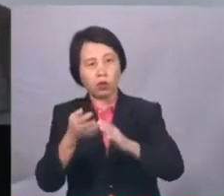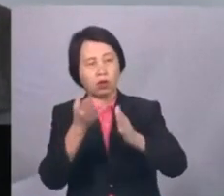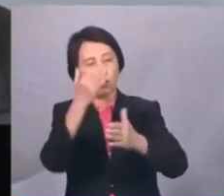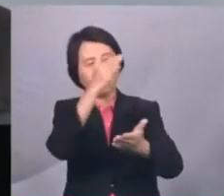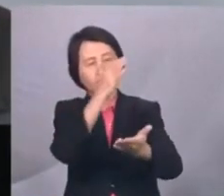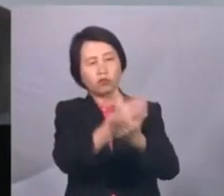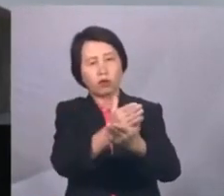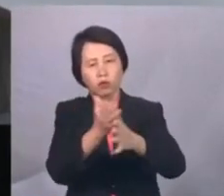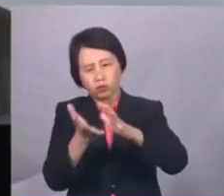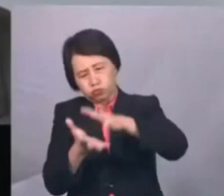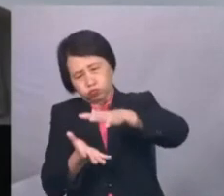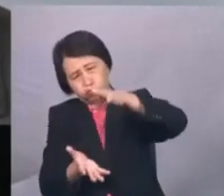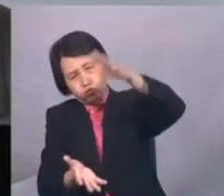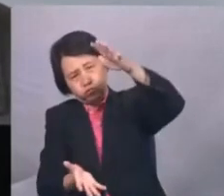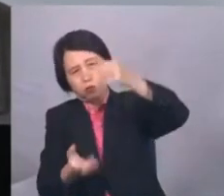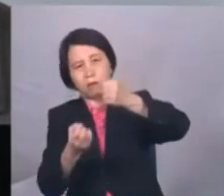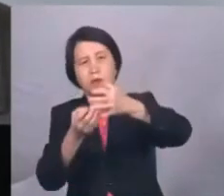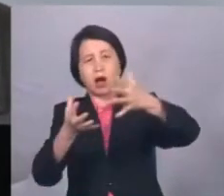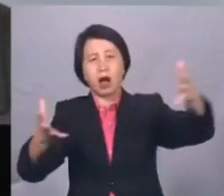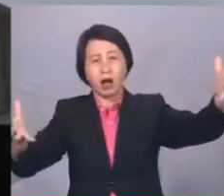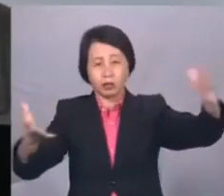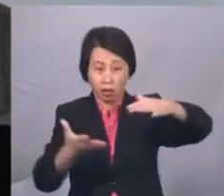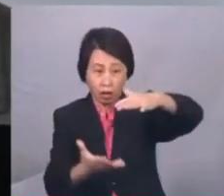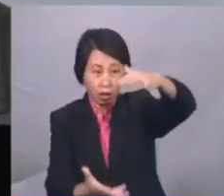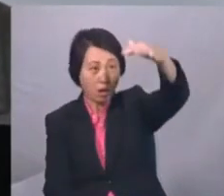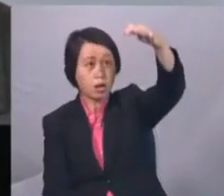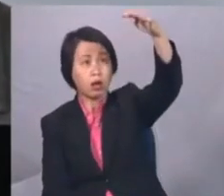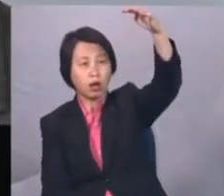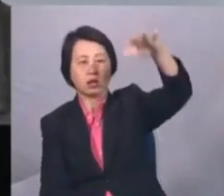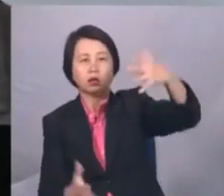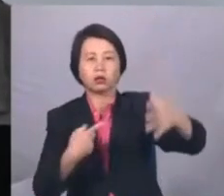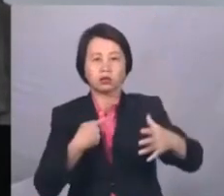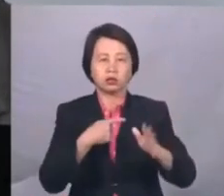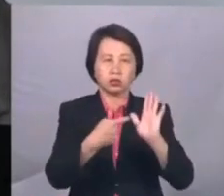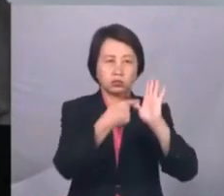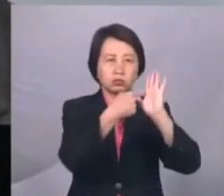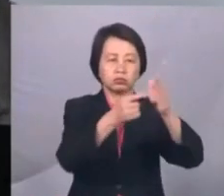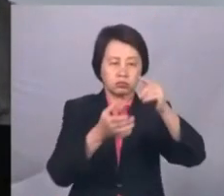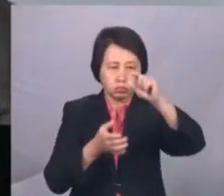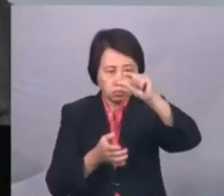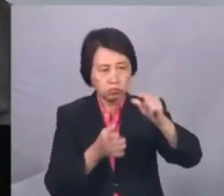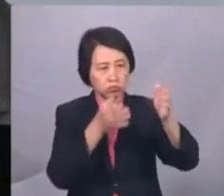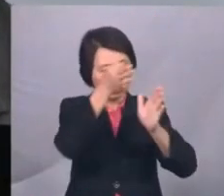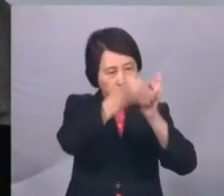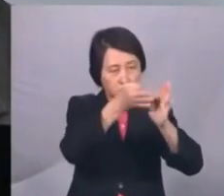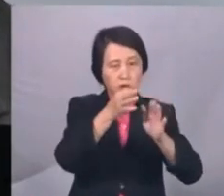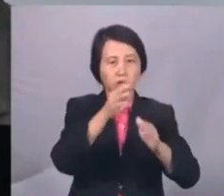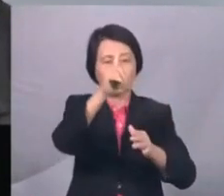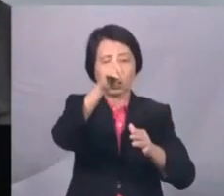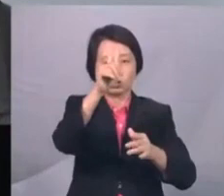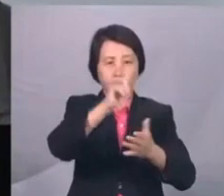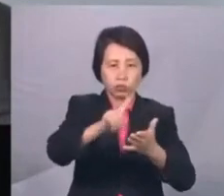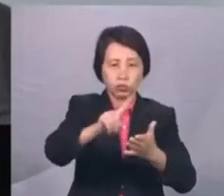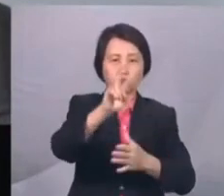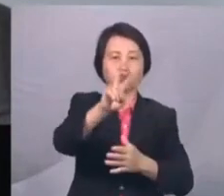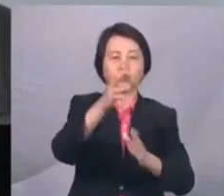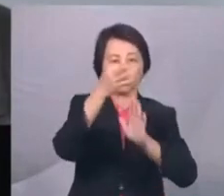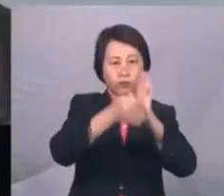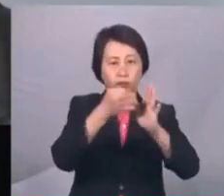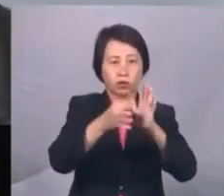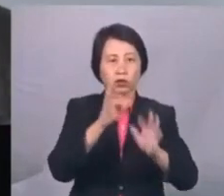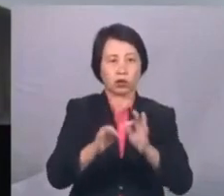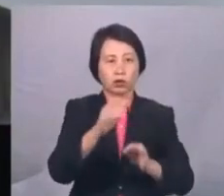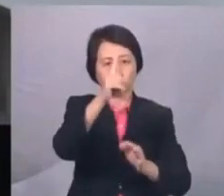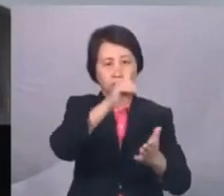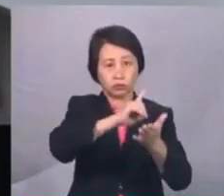karena terlalu banyak lam bahkan film yang berlaku kita menayangkan film satu minggu Dua film masa desak